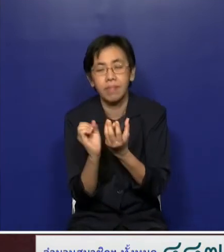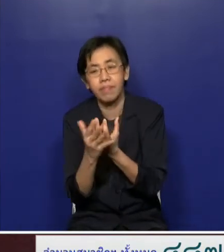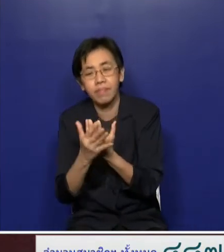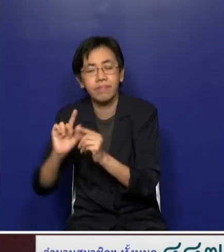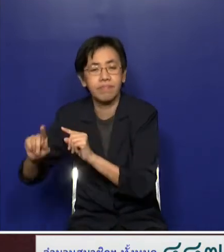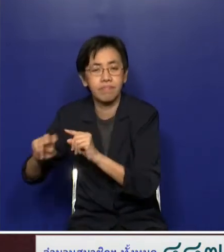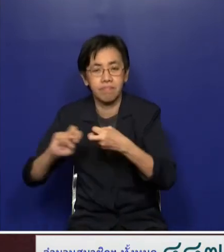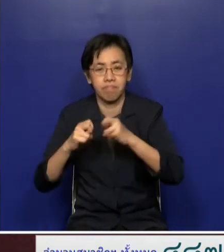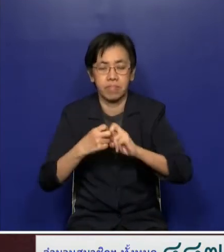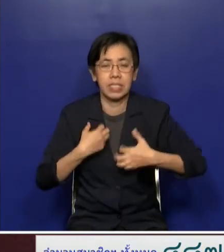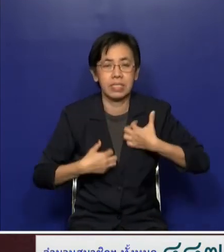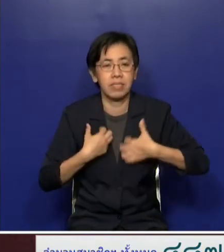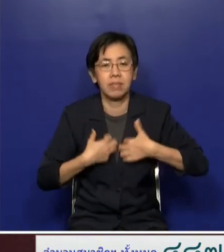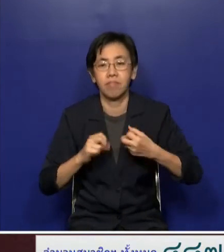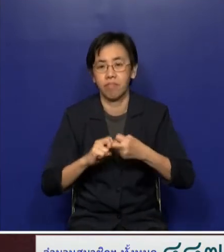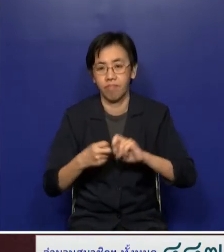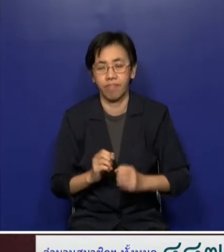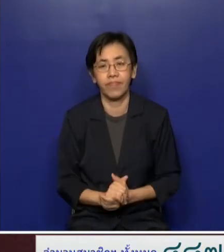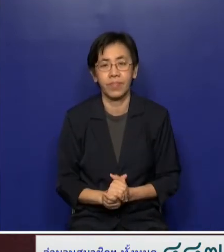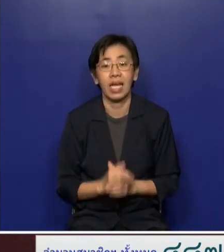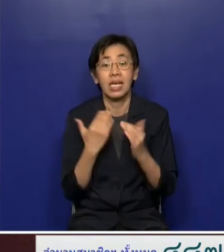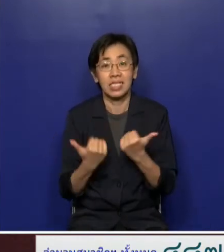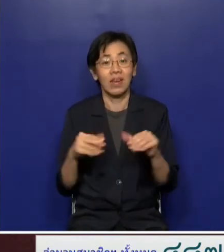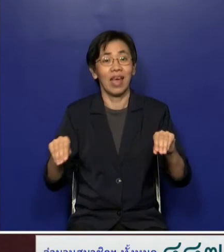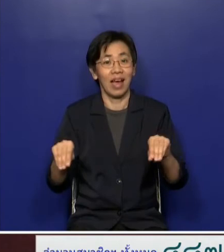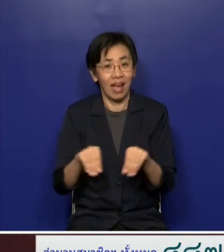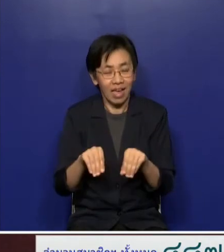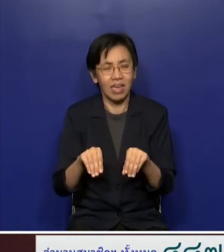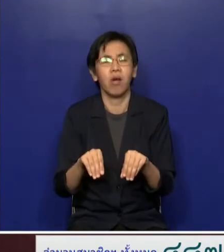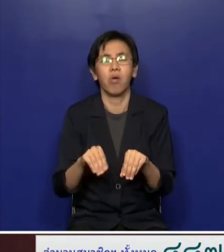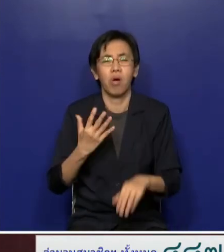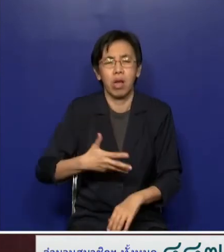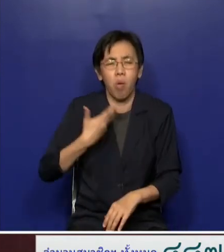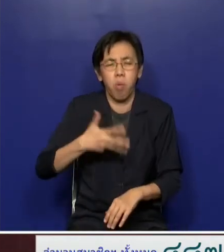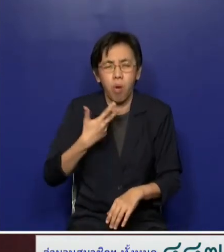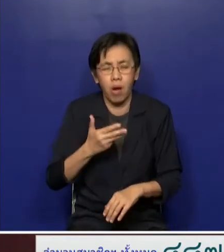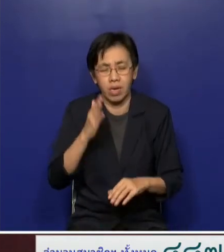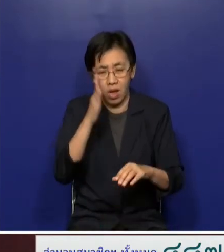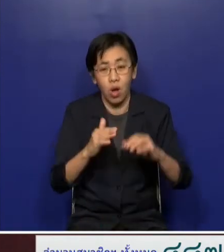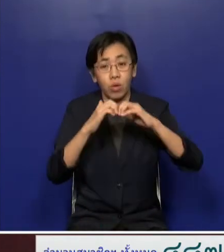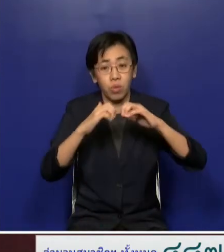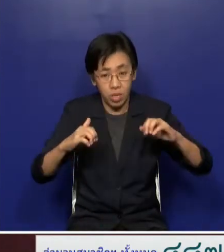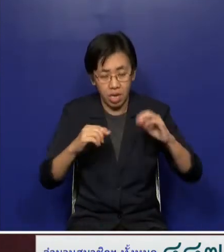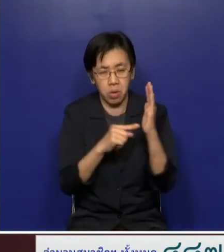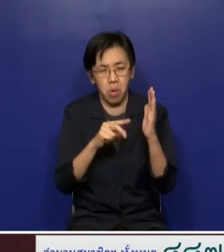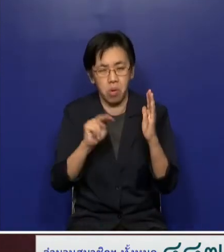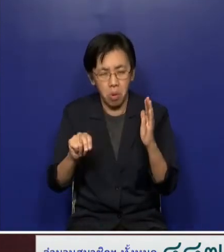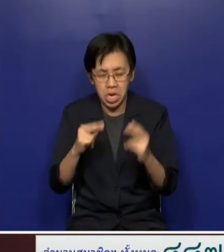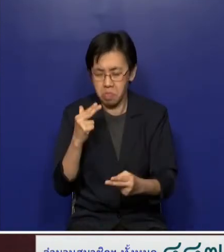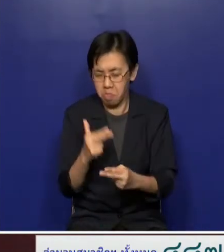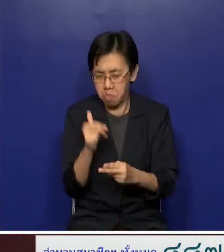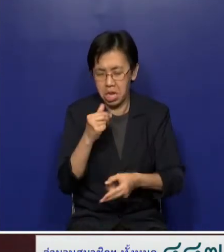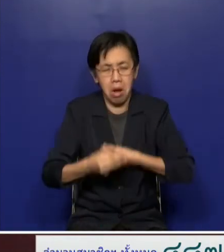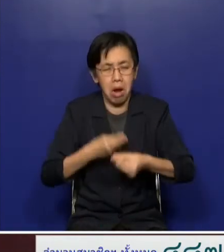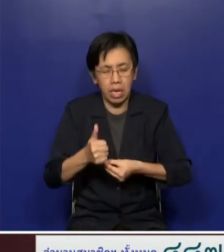นะครัเพราะว่าช่งนี้เป็ช่วงที่ใกล้ถึงช่วงหนาร้อนนะครับธุเรีนจัหดนนทบรีสือ คอว่ามีชื่อเสียง